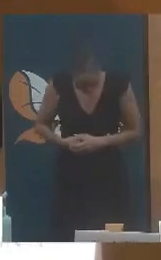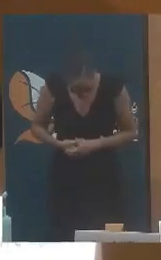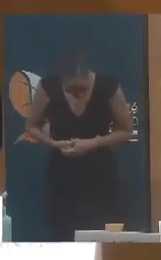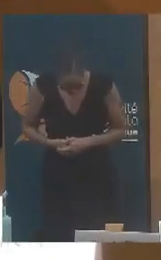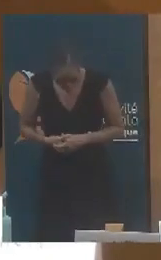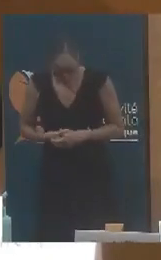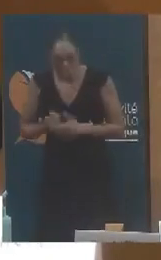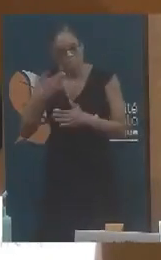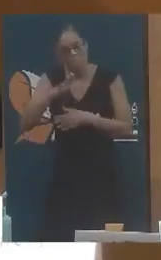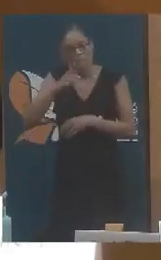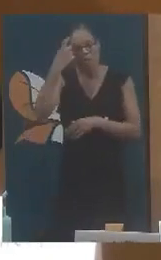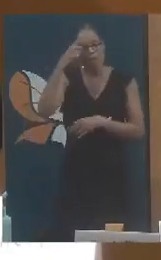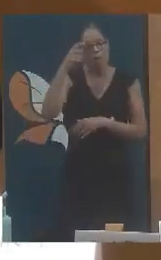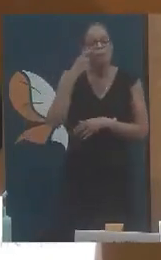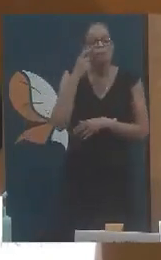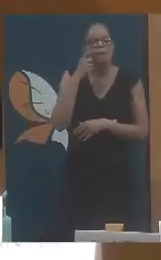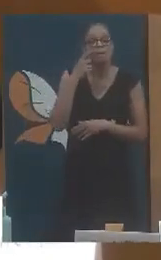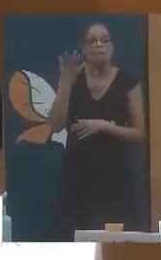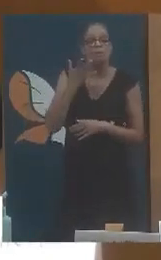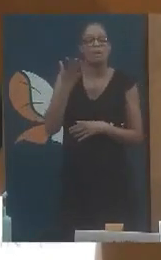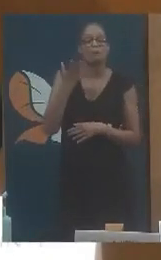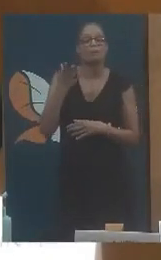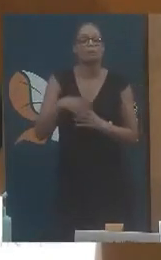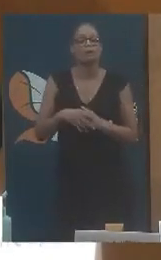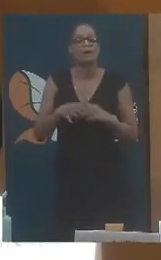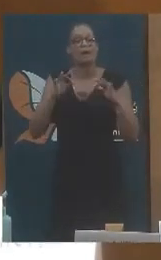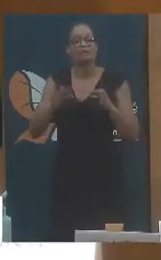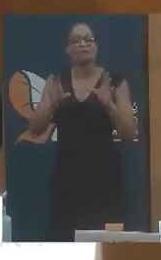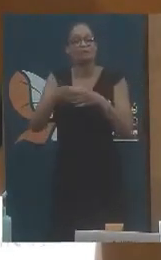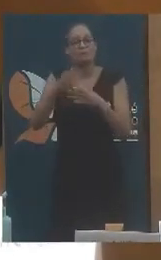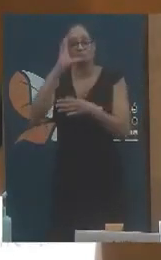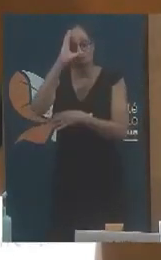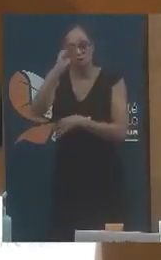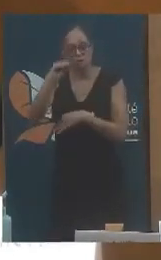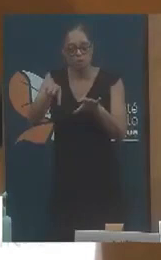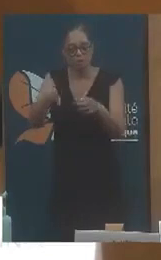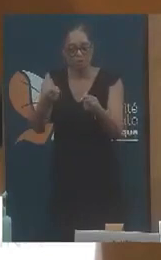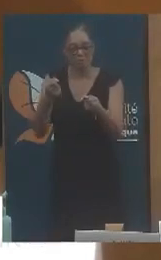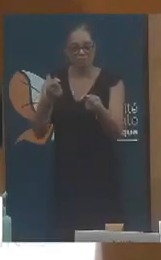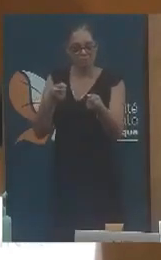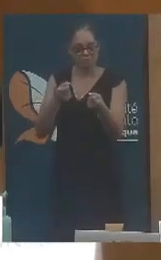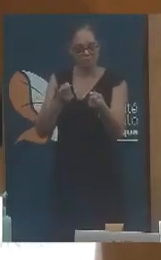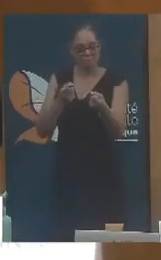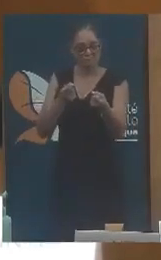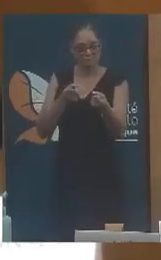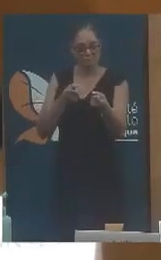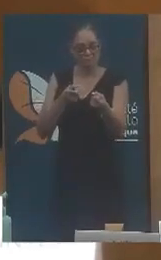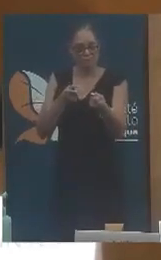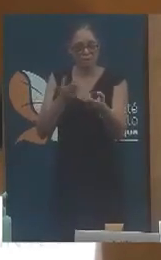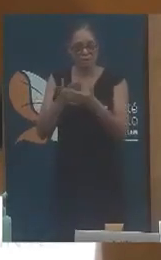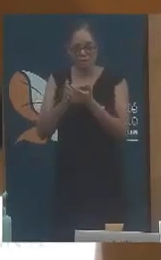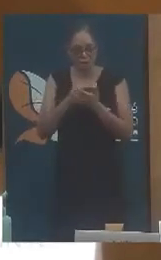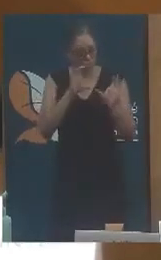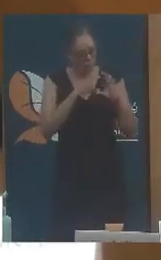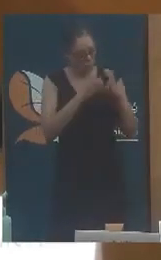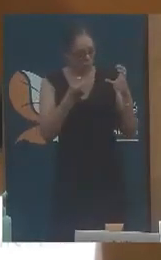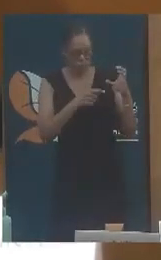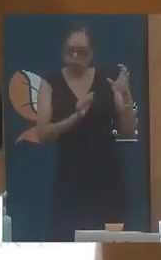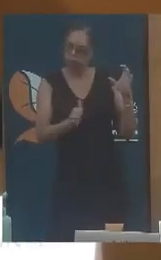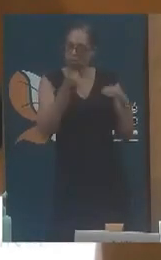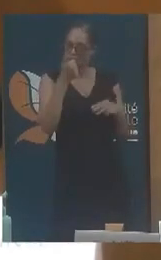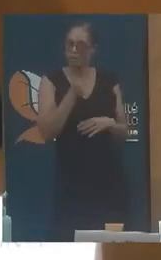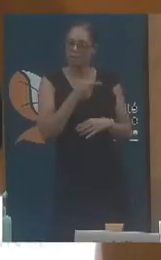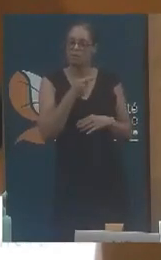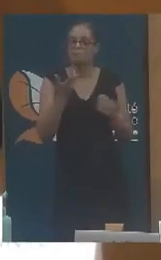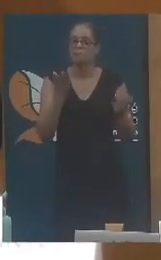Mais nous constatons que la compétence formation professionnelle est une compétence première de notre collectivité, mais il n'y